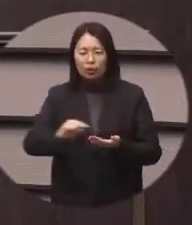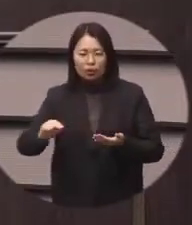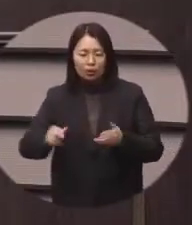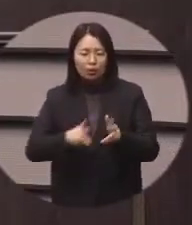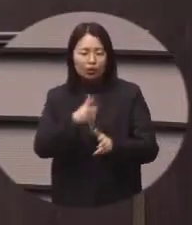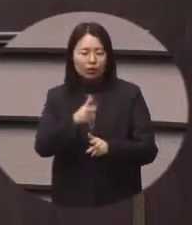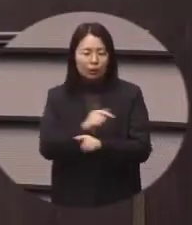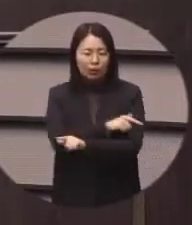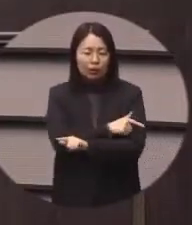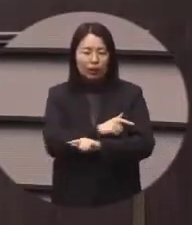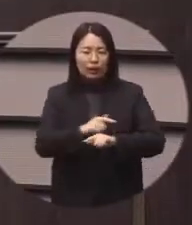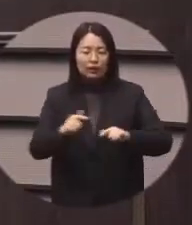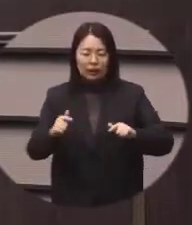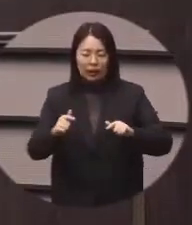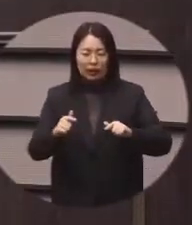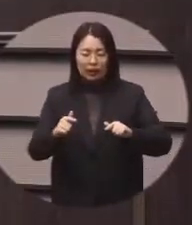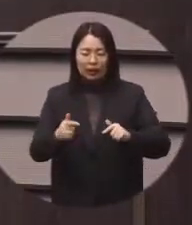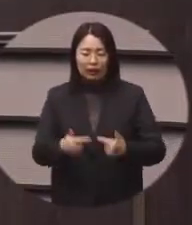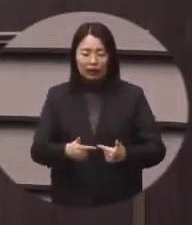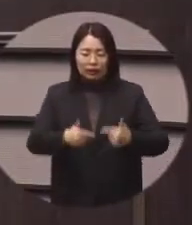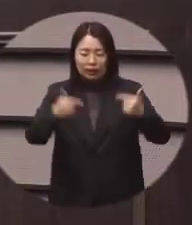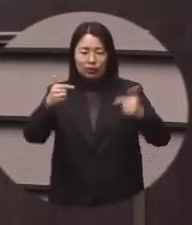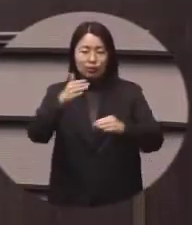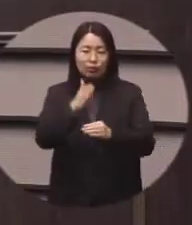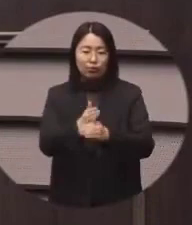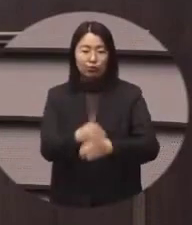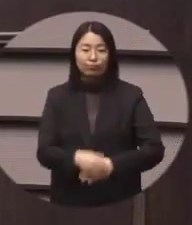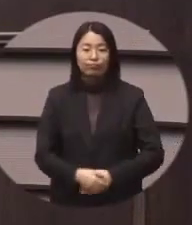계획에 국토부 승인 등을 추진하고 있습니다.